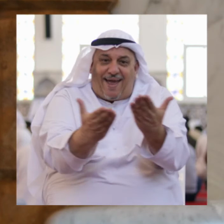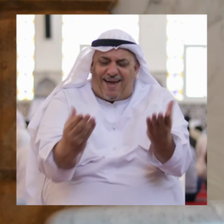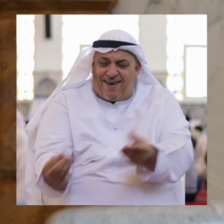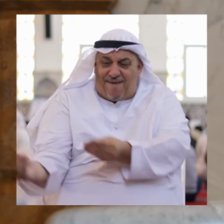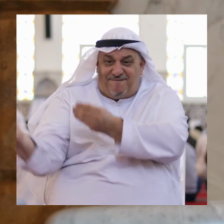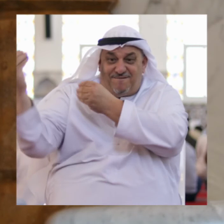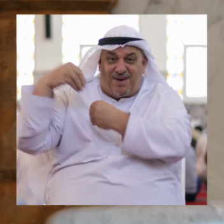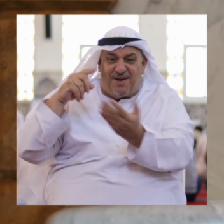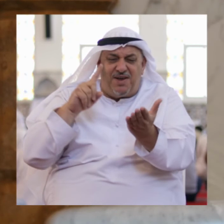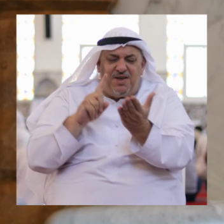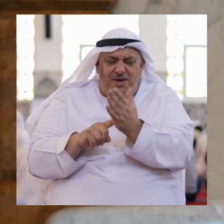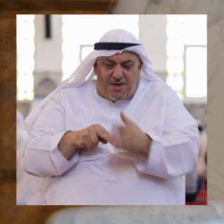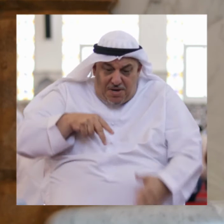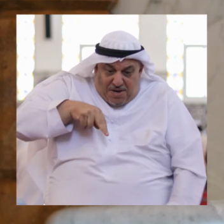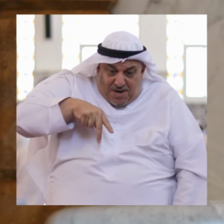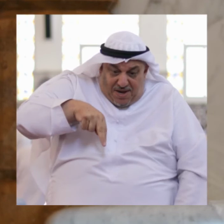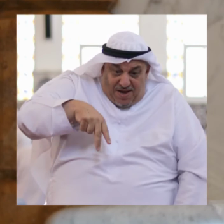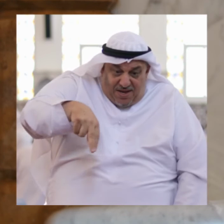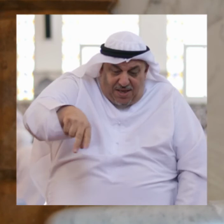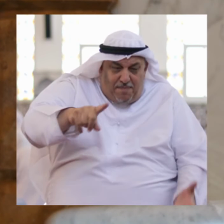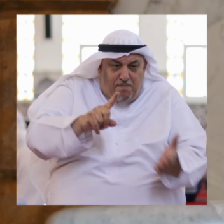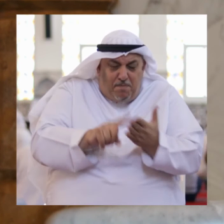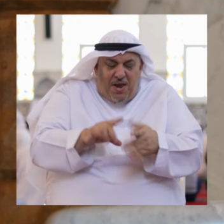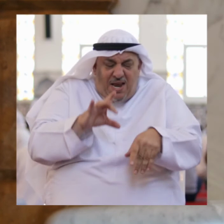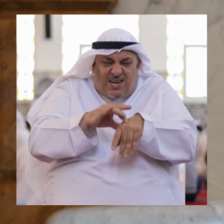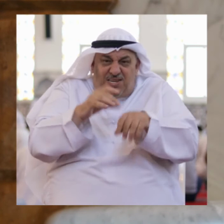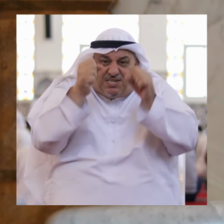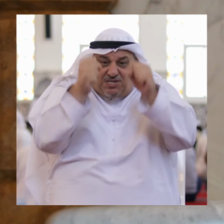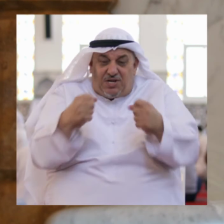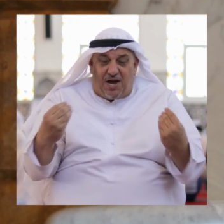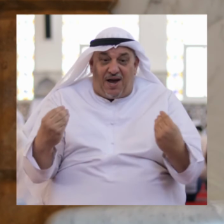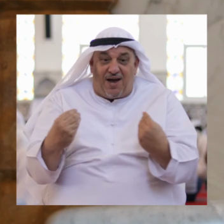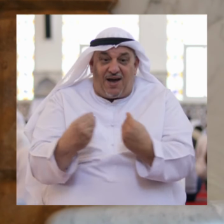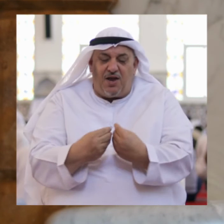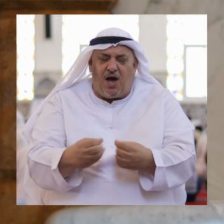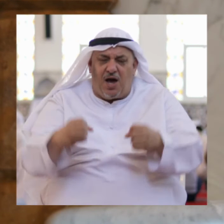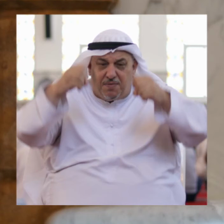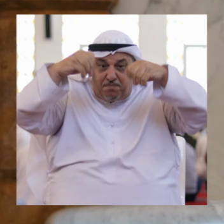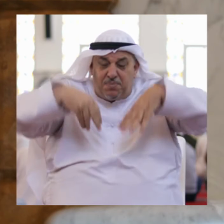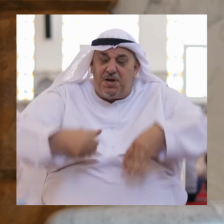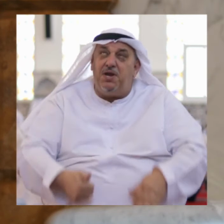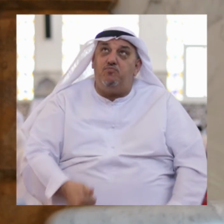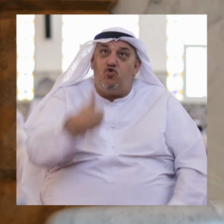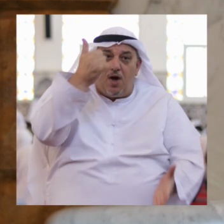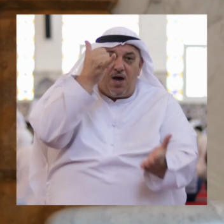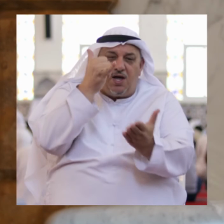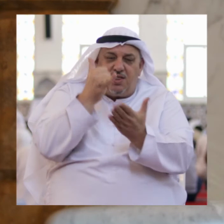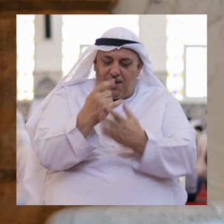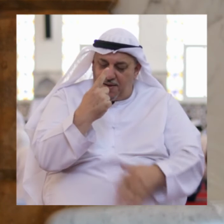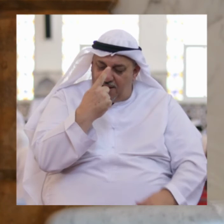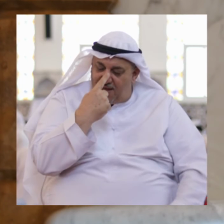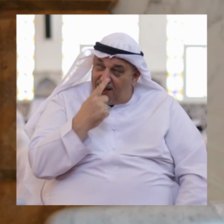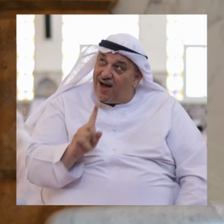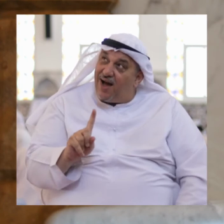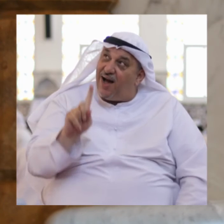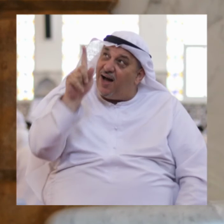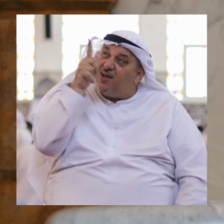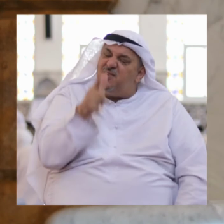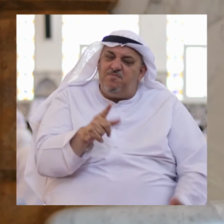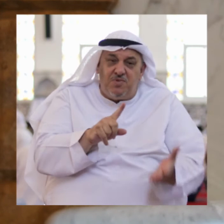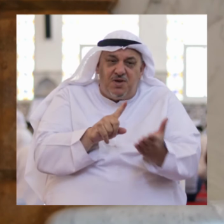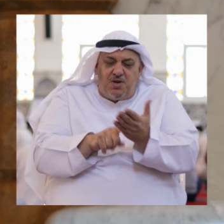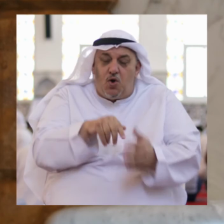والسعي في المجرات وان توفقنا جميع المطاعتك وطاعه